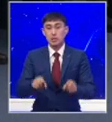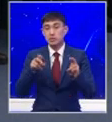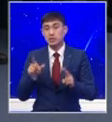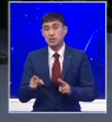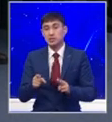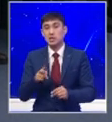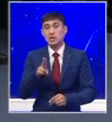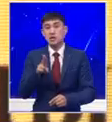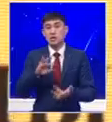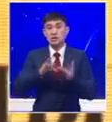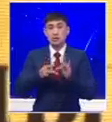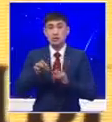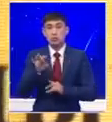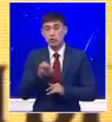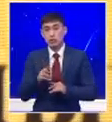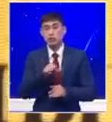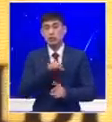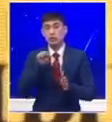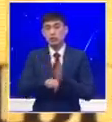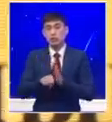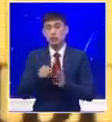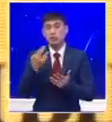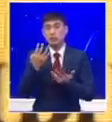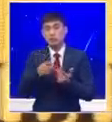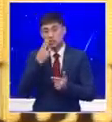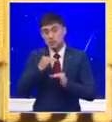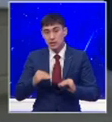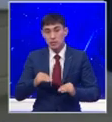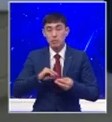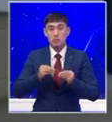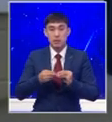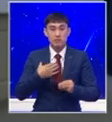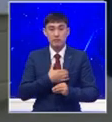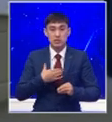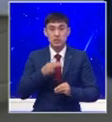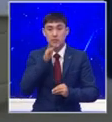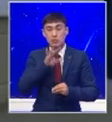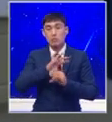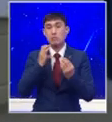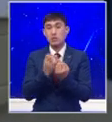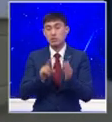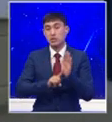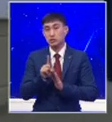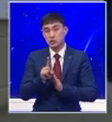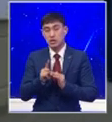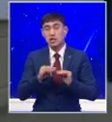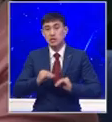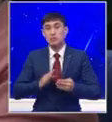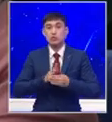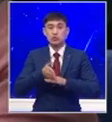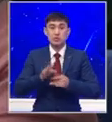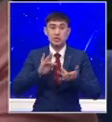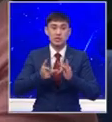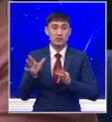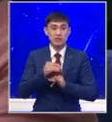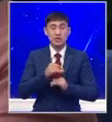специалистов, кибербуллинг и суицид среди несовершеннолетних стали наиболее актуальными проблемами периода пандемии. А все потому, что детям был доступен интернет, а